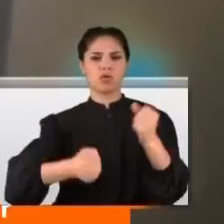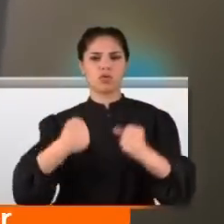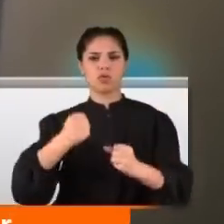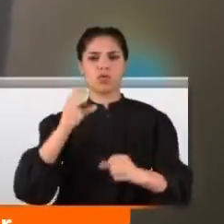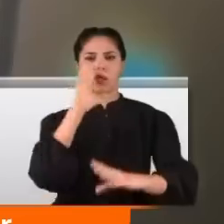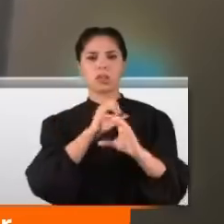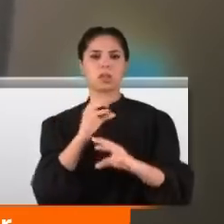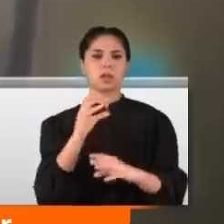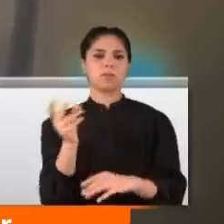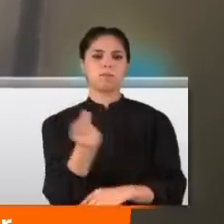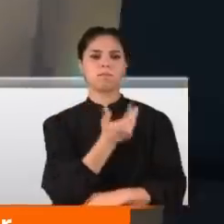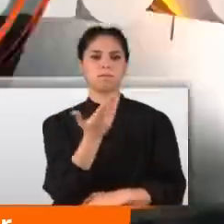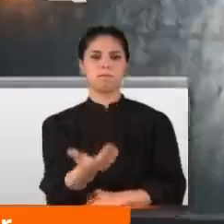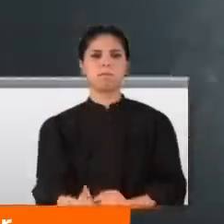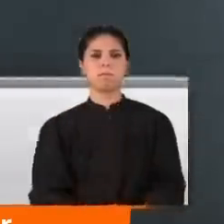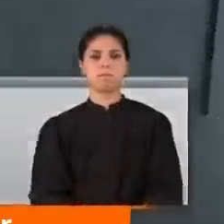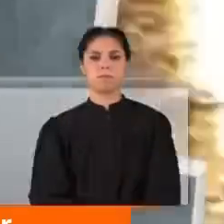kadem bastı.